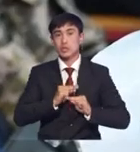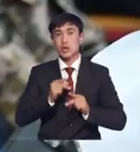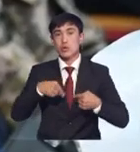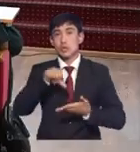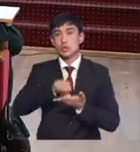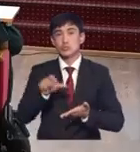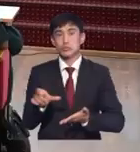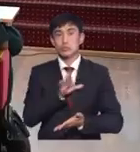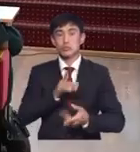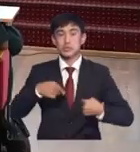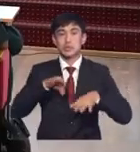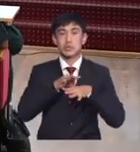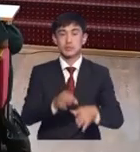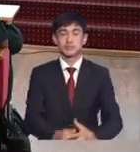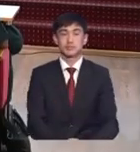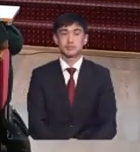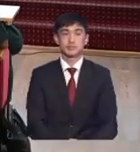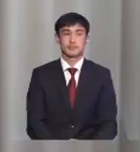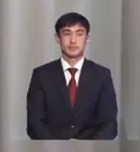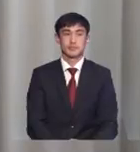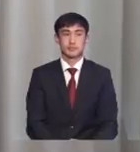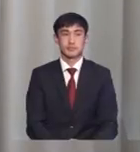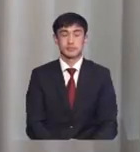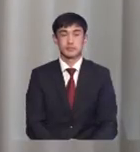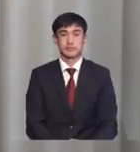өкілдерінің қатысуымен ұйымдастырылды.